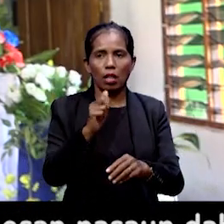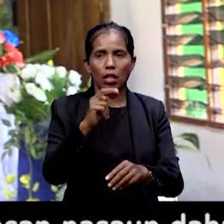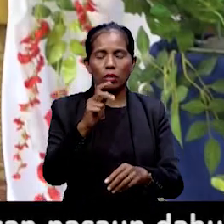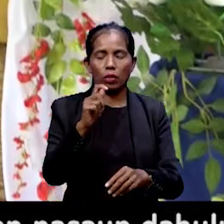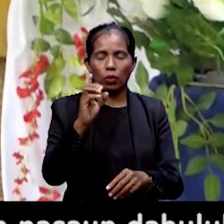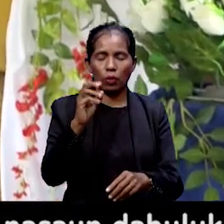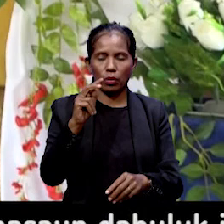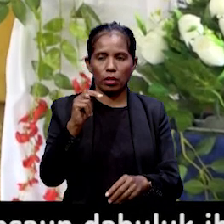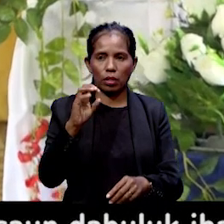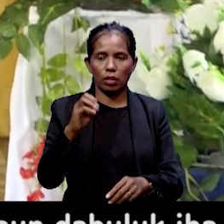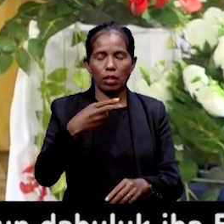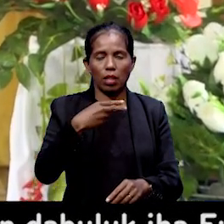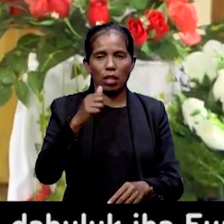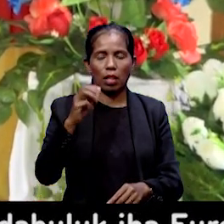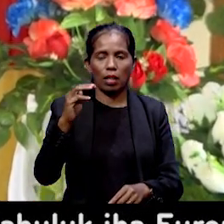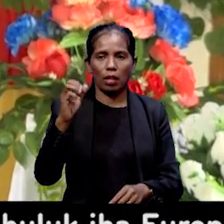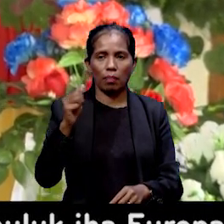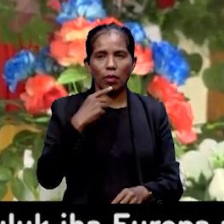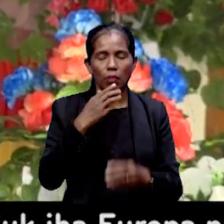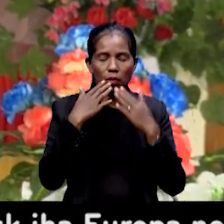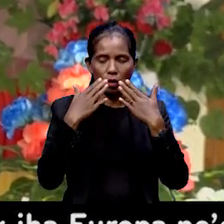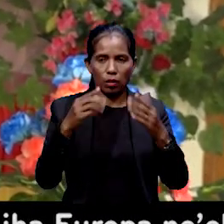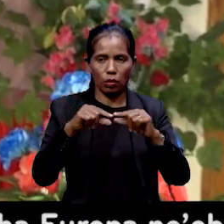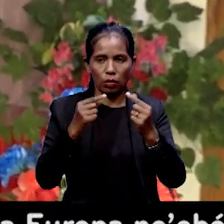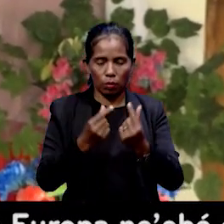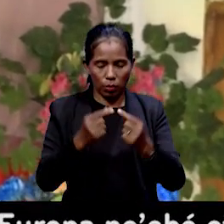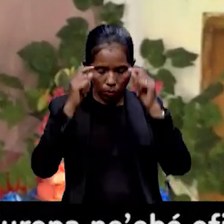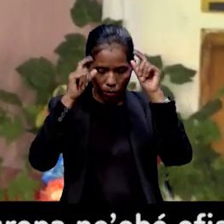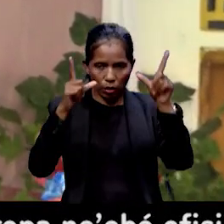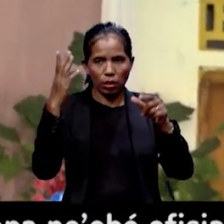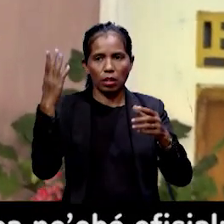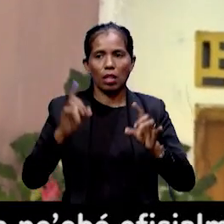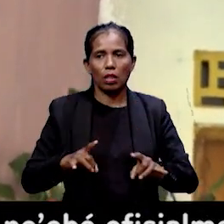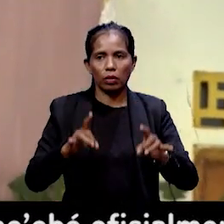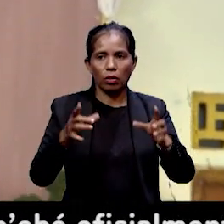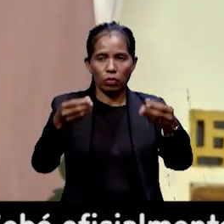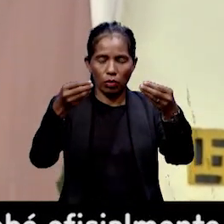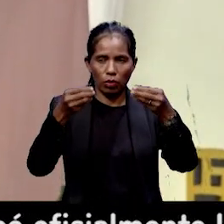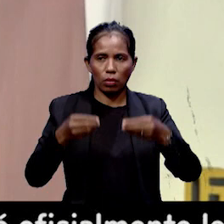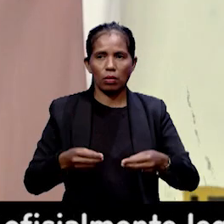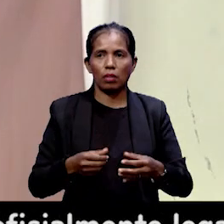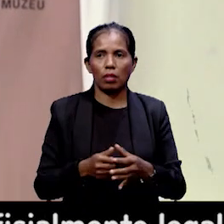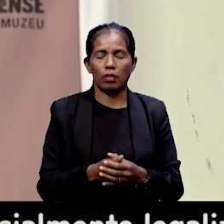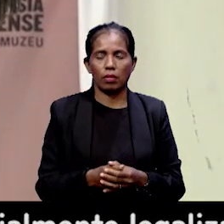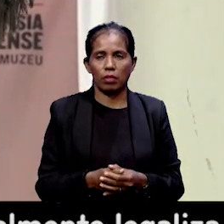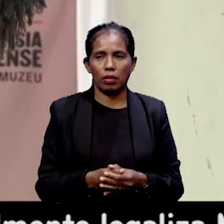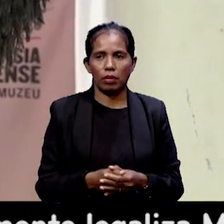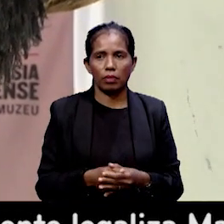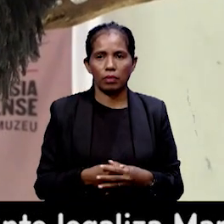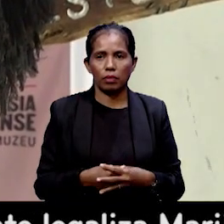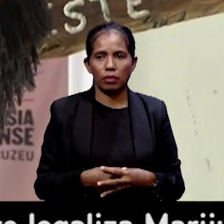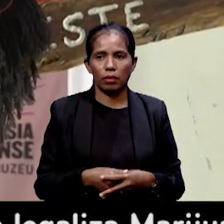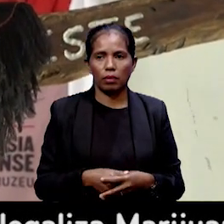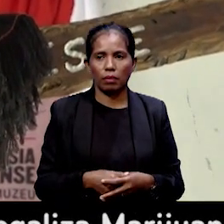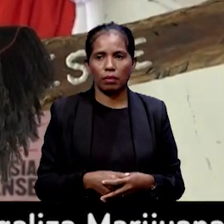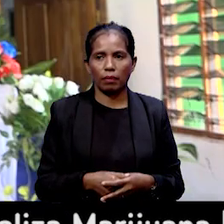Alves Hamar, agradece ba Grupo Timor-Leste e Austrália nebe entrega ona cruz ba Arquivo Museu Resistência Timorense. Cruz